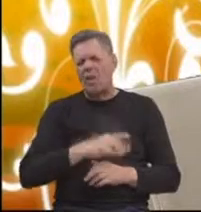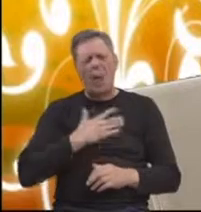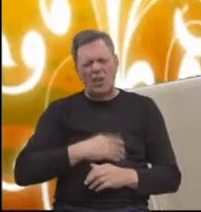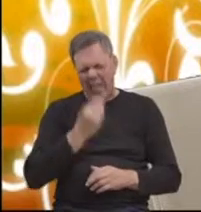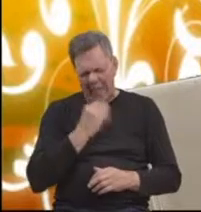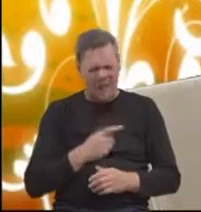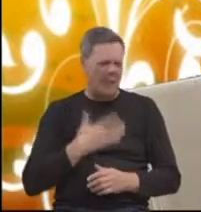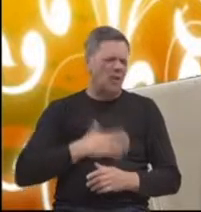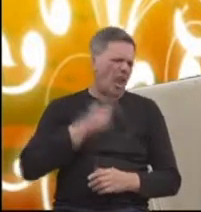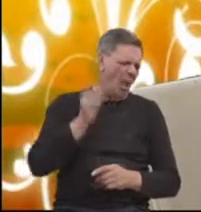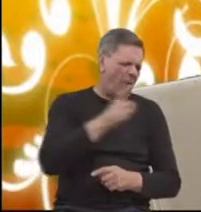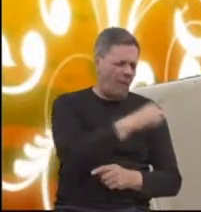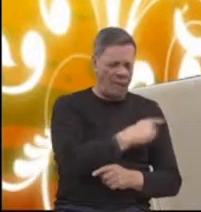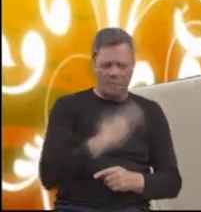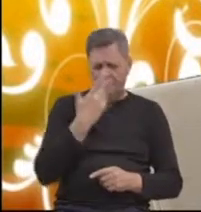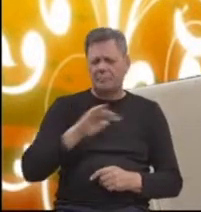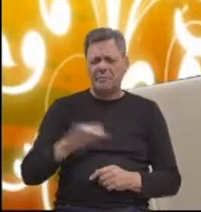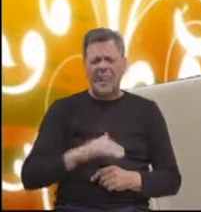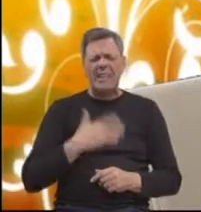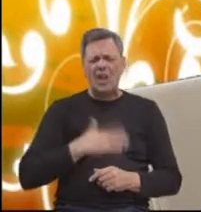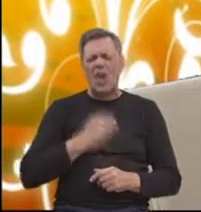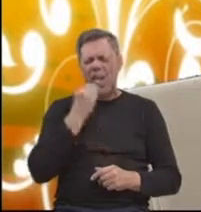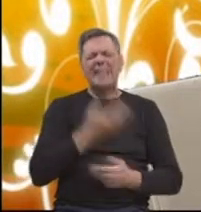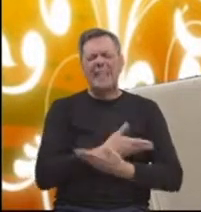jest, pa to ne želi jest. Znači, djeca žele jesti sve.